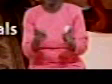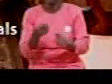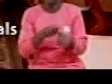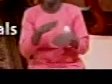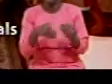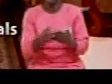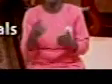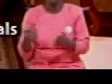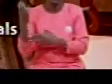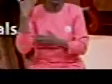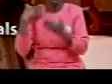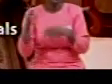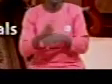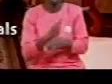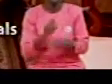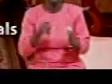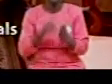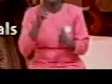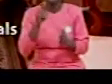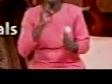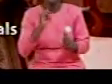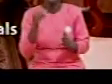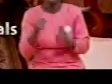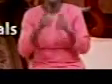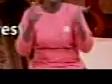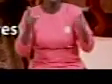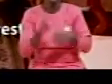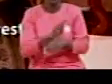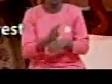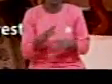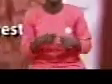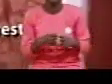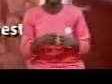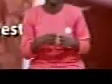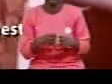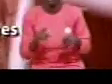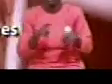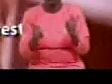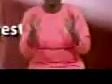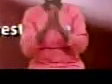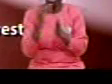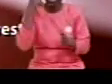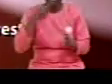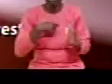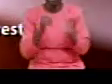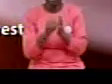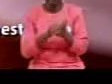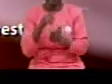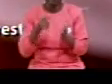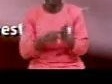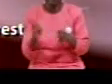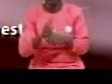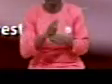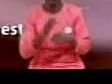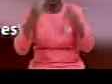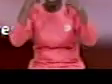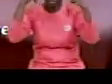كل الصفقات اللي عندي. دي صفقة العمر بالنسبة لي، بس ادعي لي أنت صلاح إن شاء الله الصفقة دي تتم على